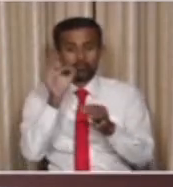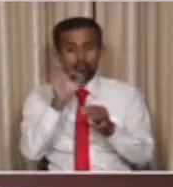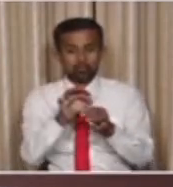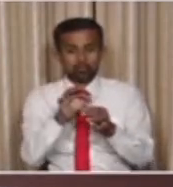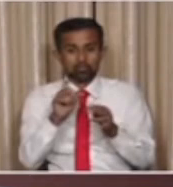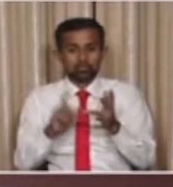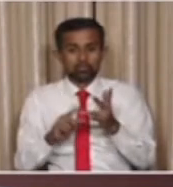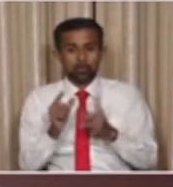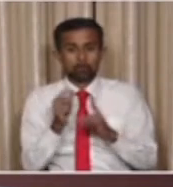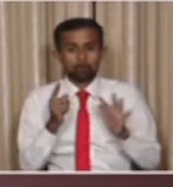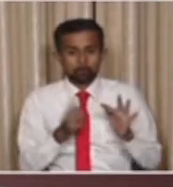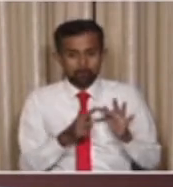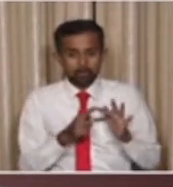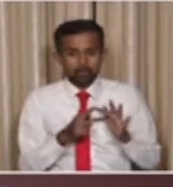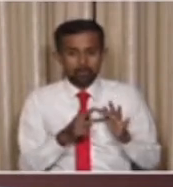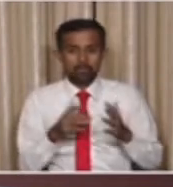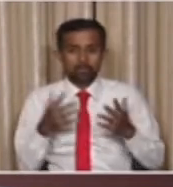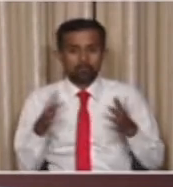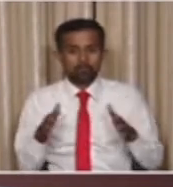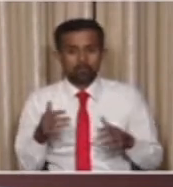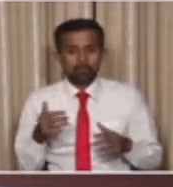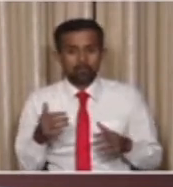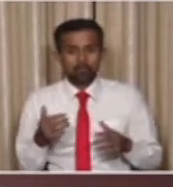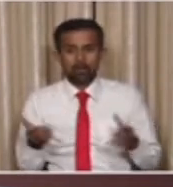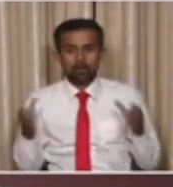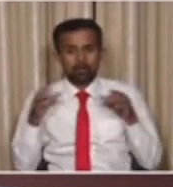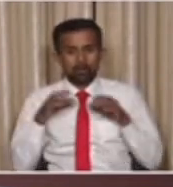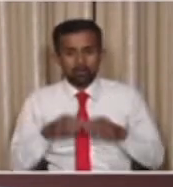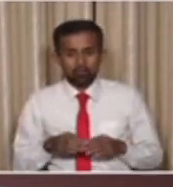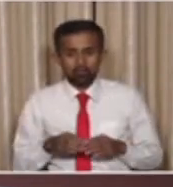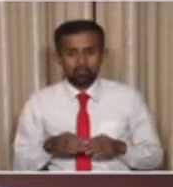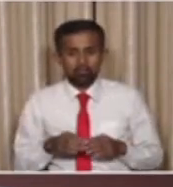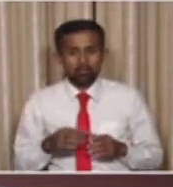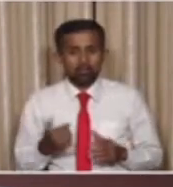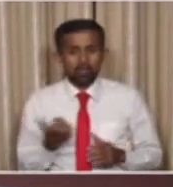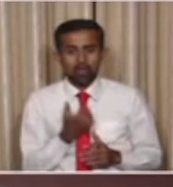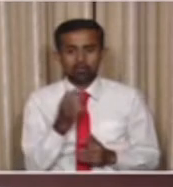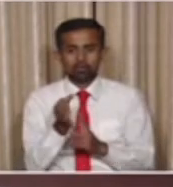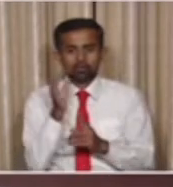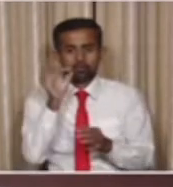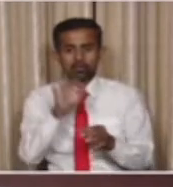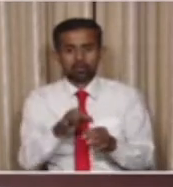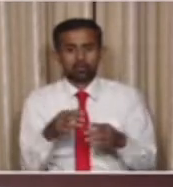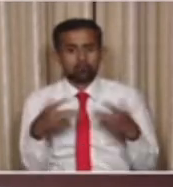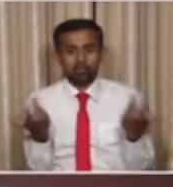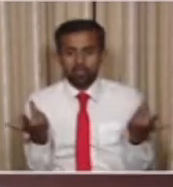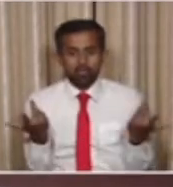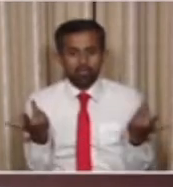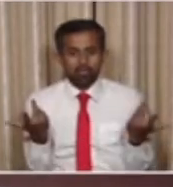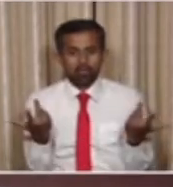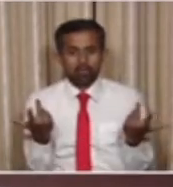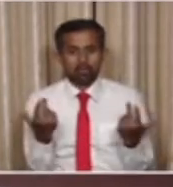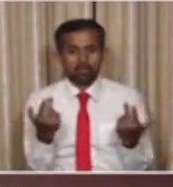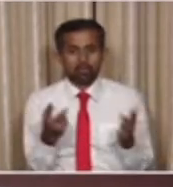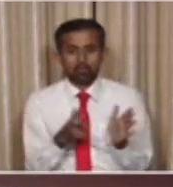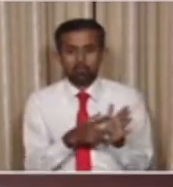කරගත්තු කෝප් එක. ඒතොර දැන් ආයේ මන්ත එකතු නැයි කියලා නැවත සභාපතිවරේ පත් කරගන්න බැහැ. තනතුරක්